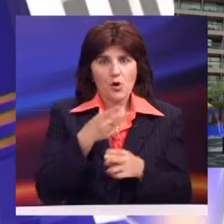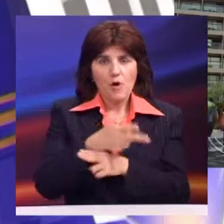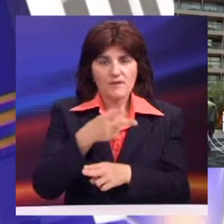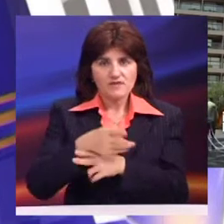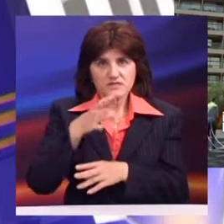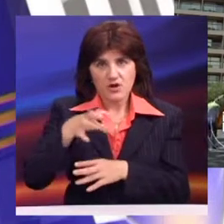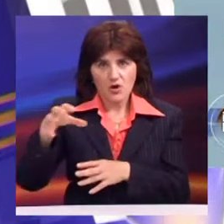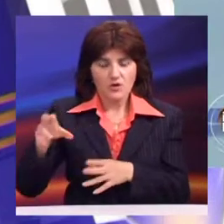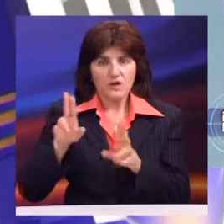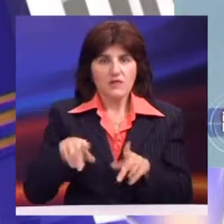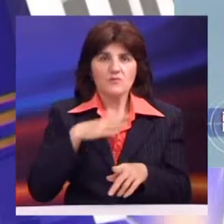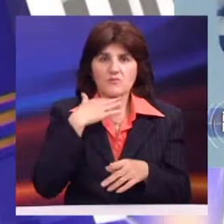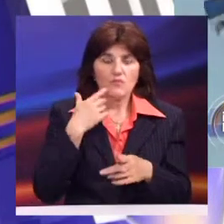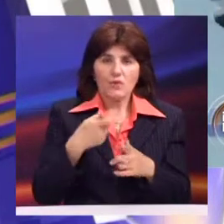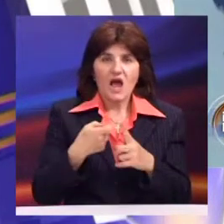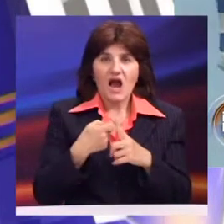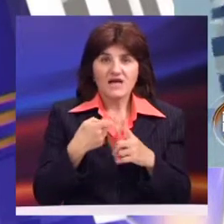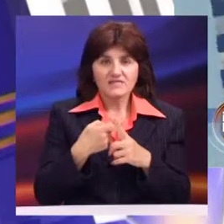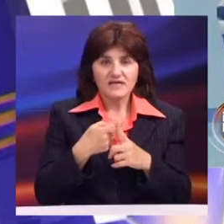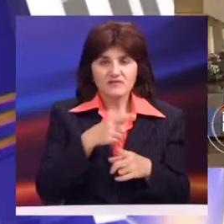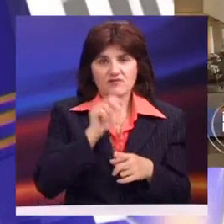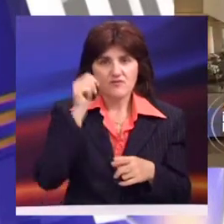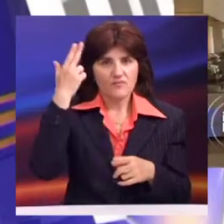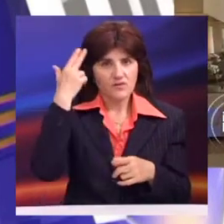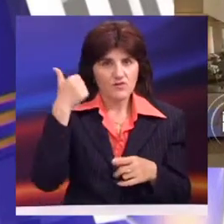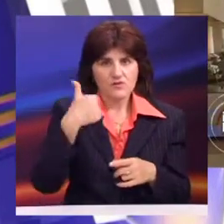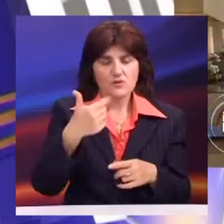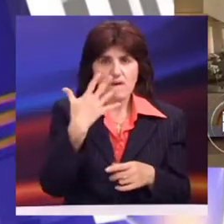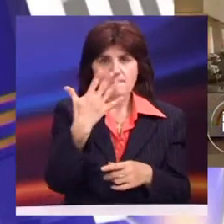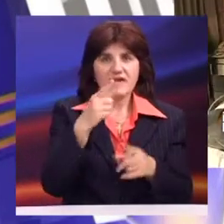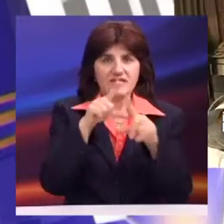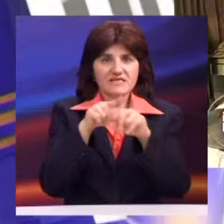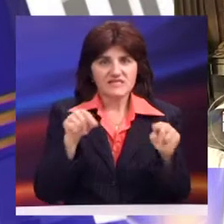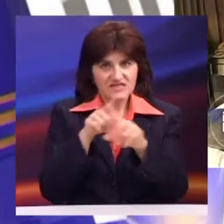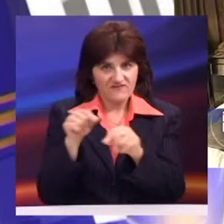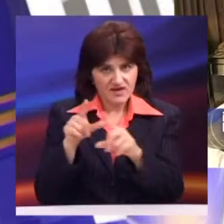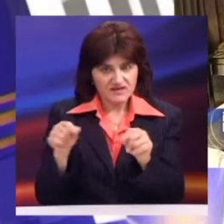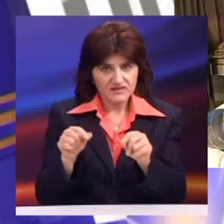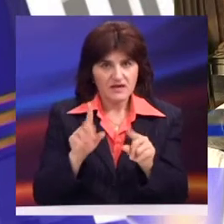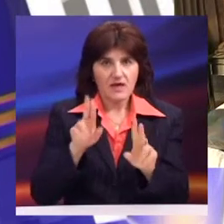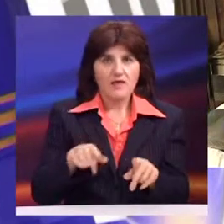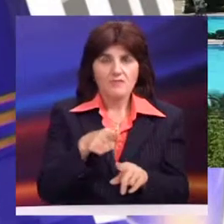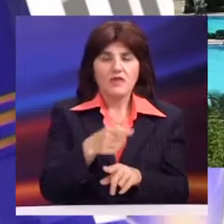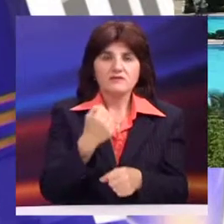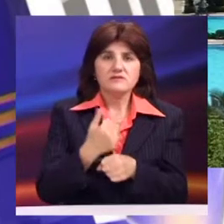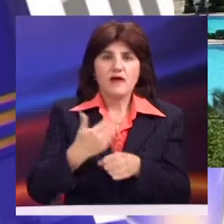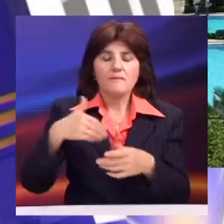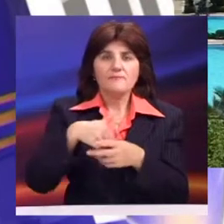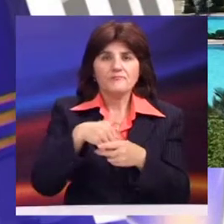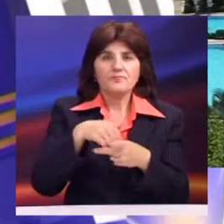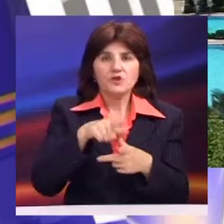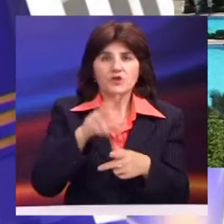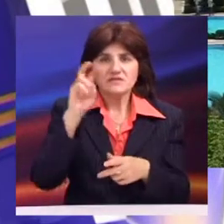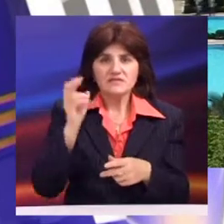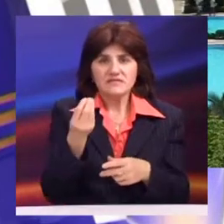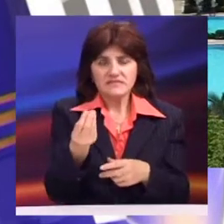Kompleks sani hotela nalazi se na Kasandriji. Reč je o najluksuznijim hotelima sa 5 zvezdica. Imaju osoblje iz Srbije koje će